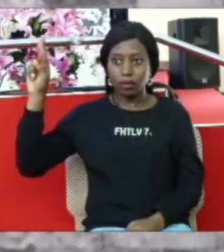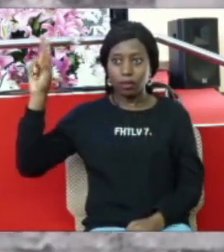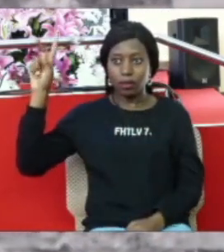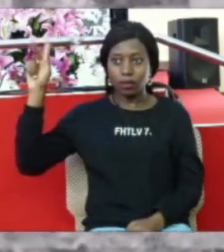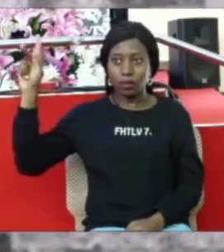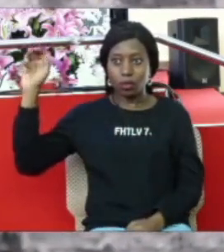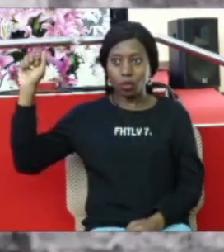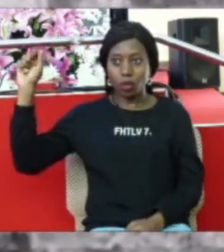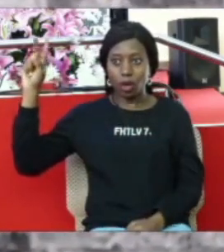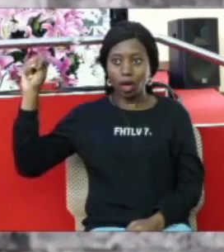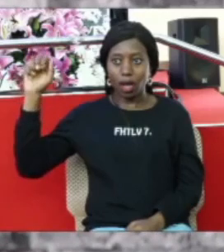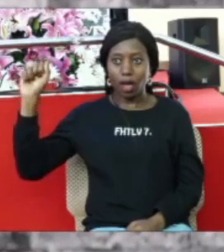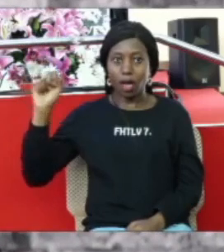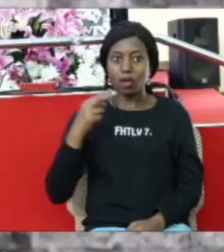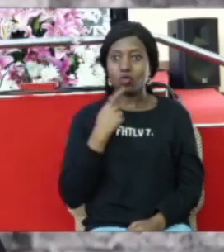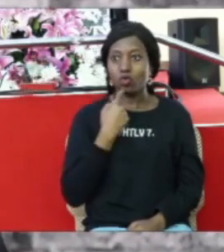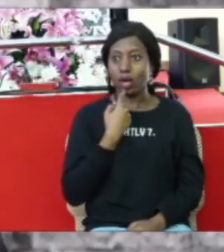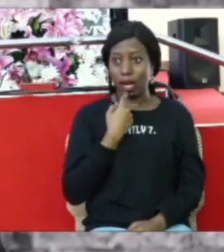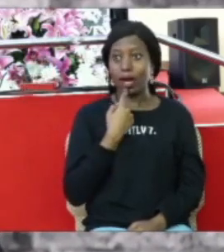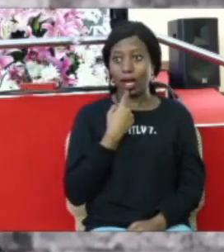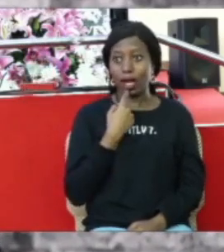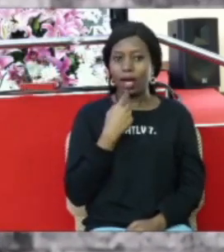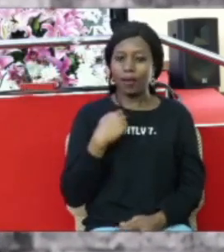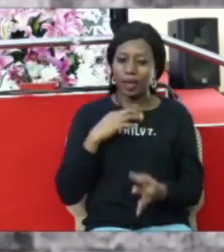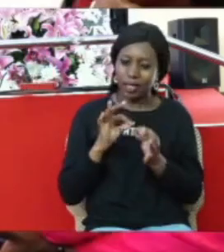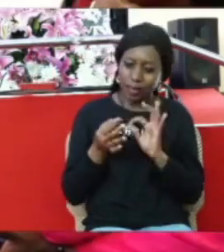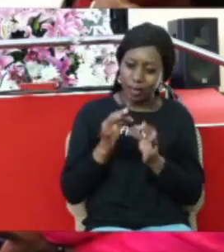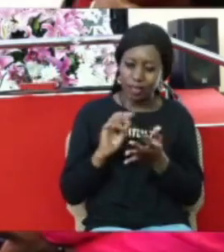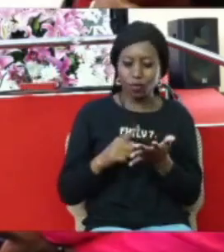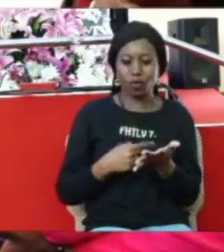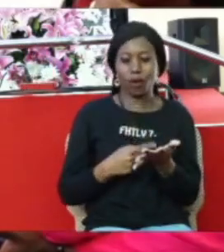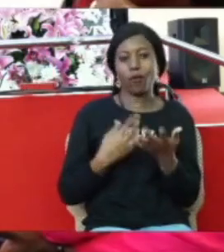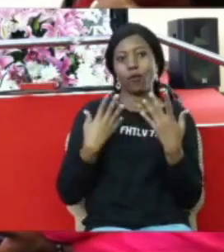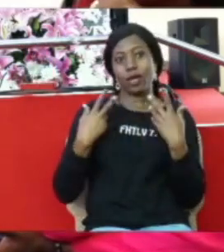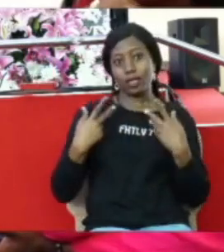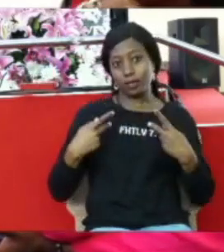Kitale Hotel. Kwa sababu mimi ni interpreter wa mzungu.